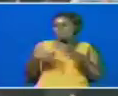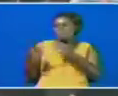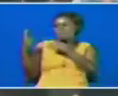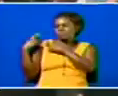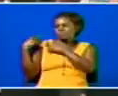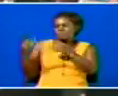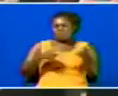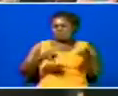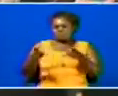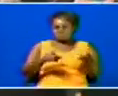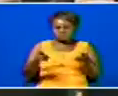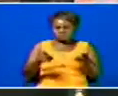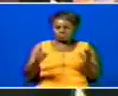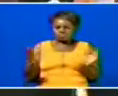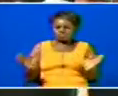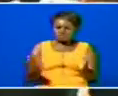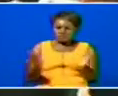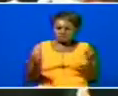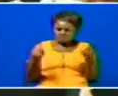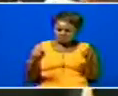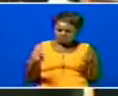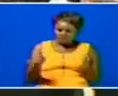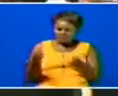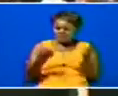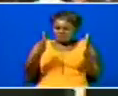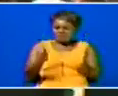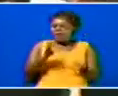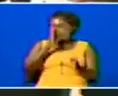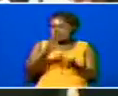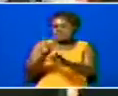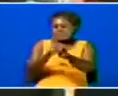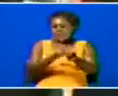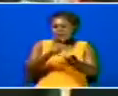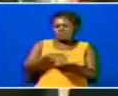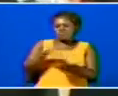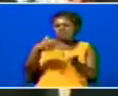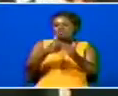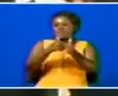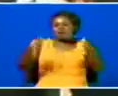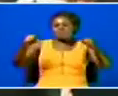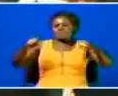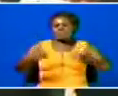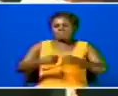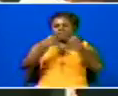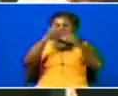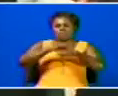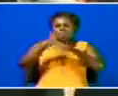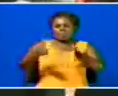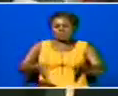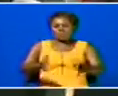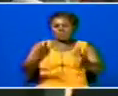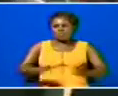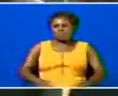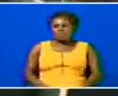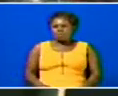ya usafirishaji kufanya hima, huku wakiwataka madereva kuwa waangalifu zaidi ili kuepuka ajali za barabarani.